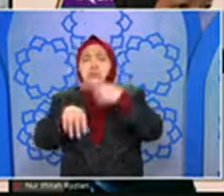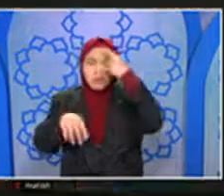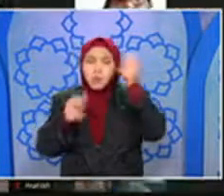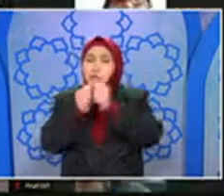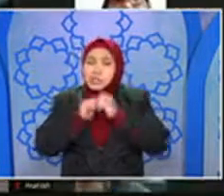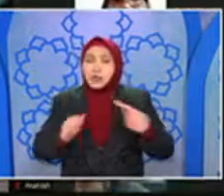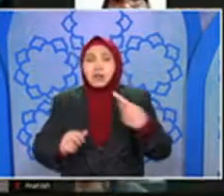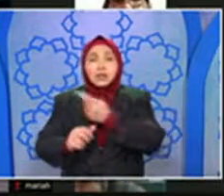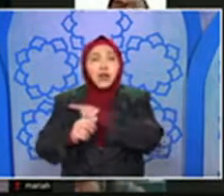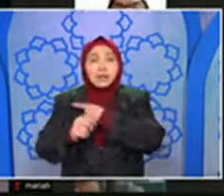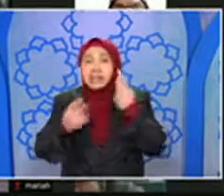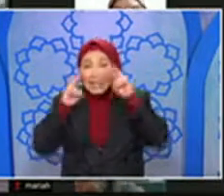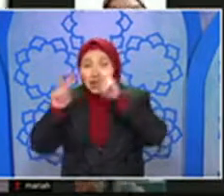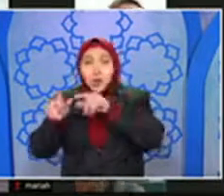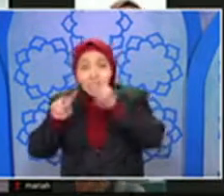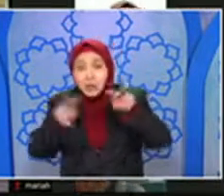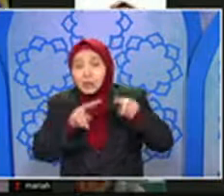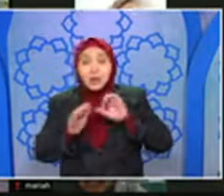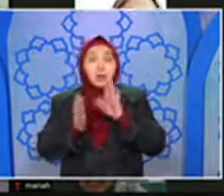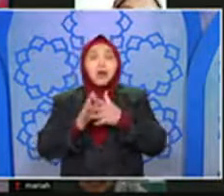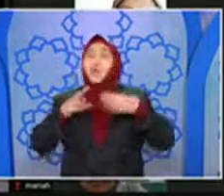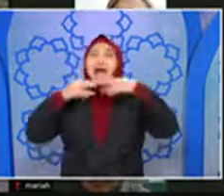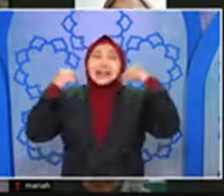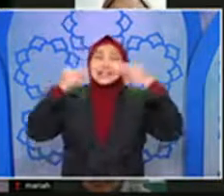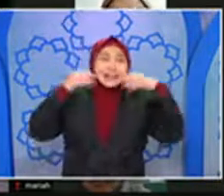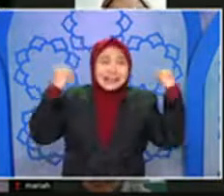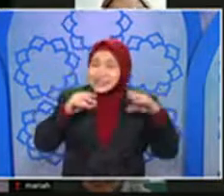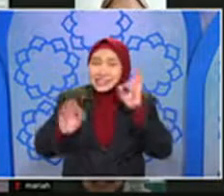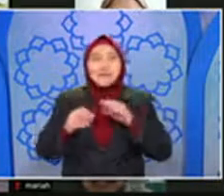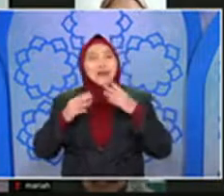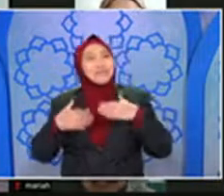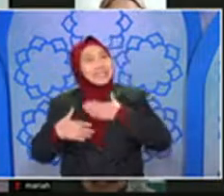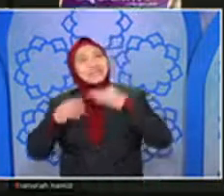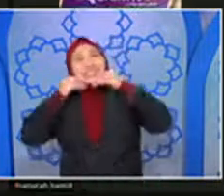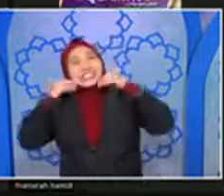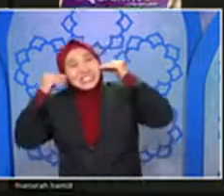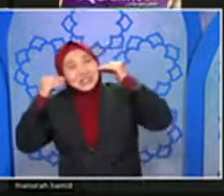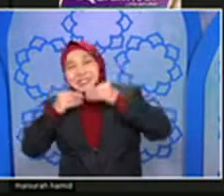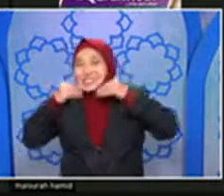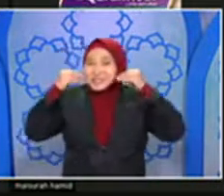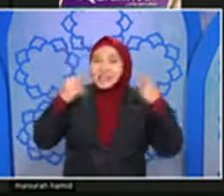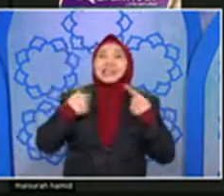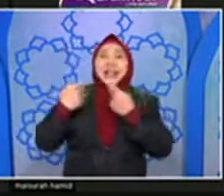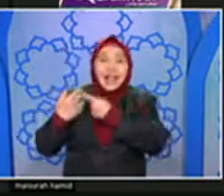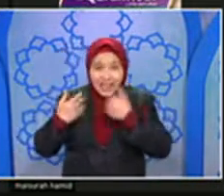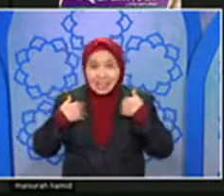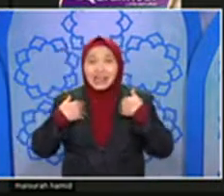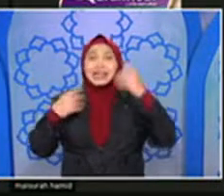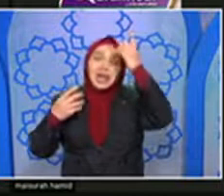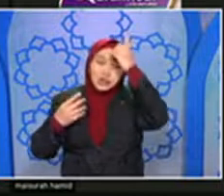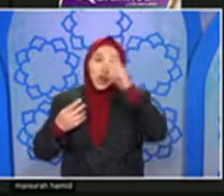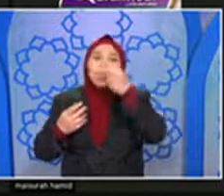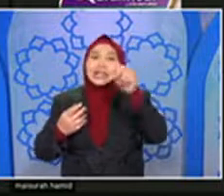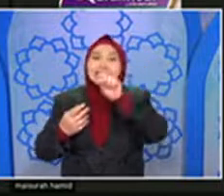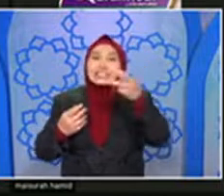tengok next screen pula. Masya-Allah, cerianya kalau boleh senyum. Kita pun ada Datuk Hishamuddin juga yang